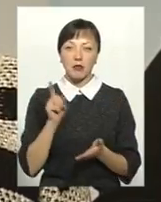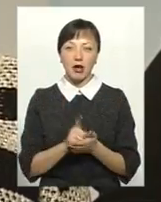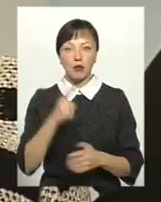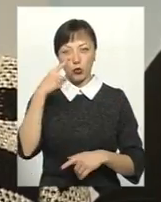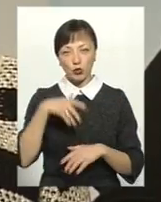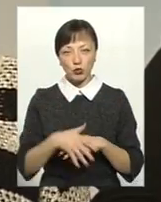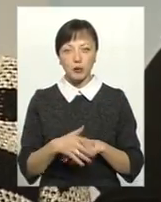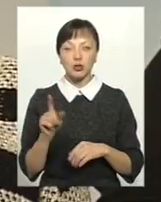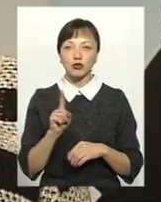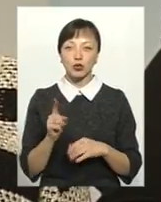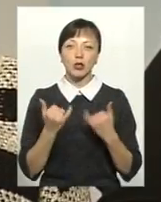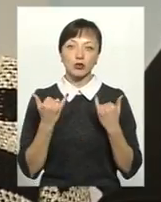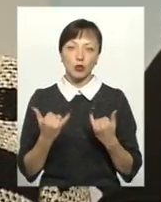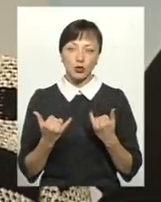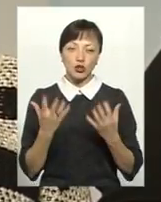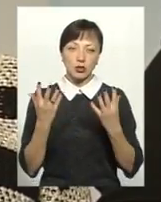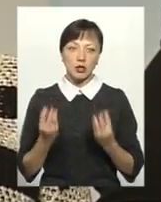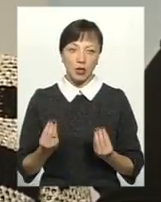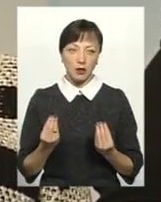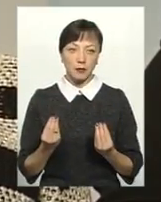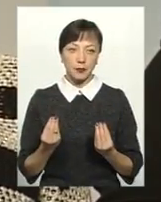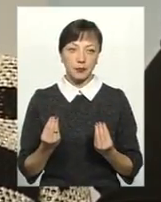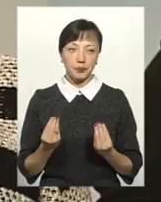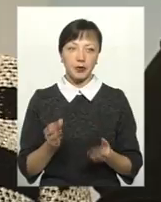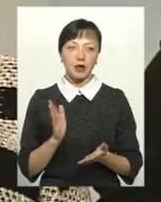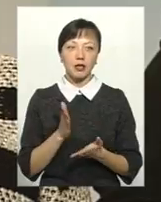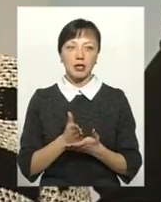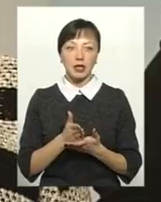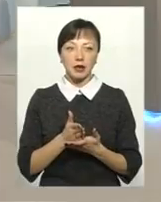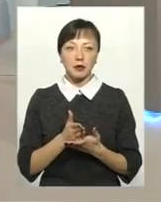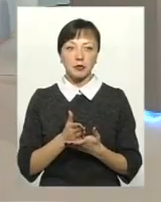розуміти, що на сьогоднішній день є і